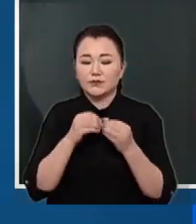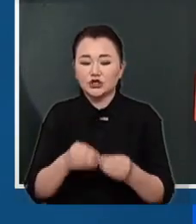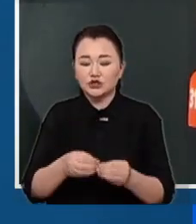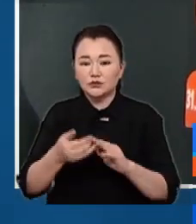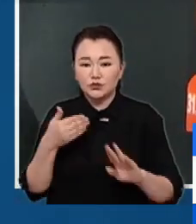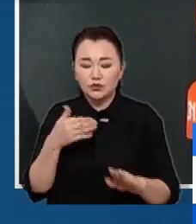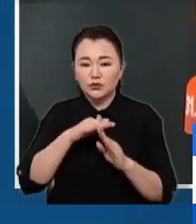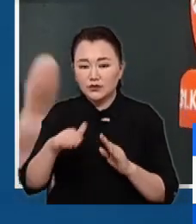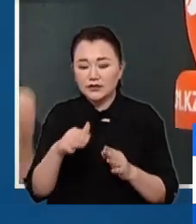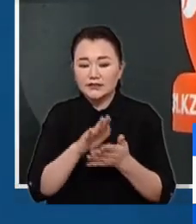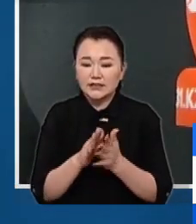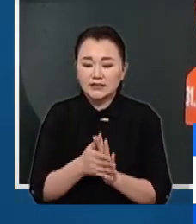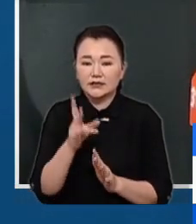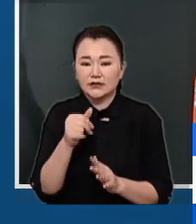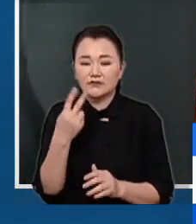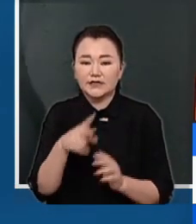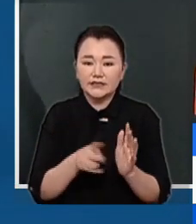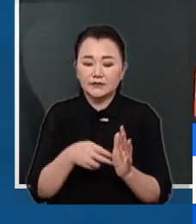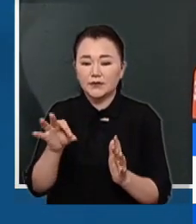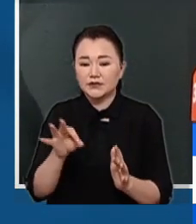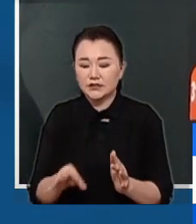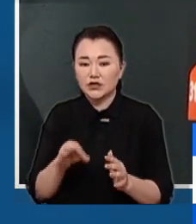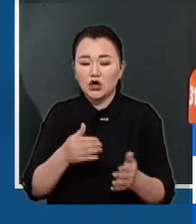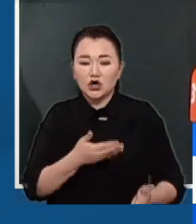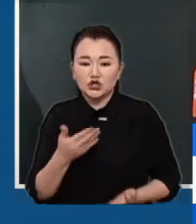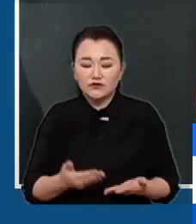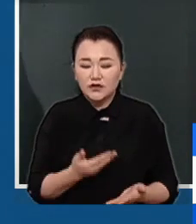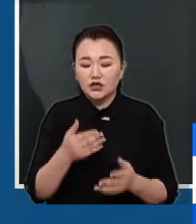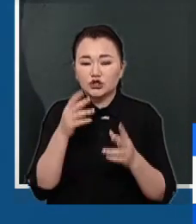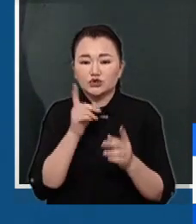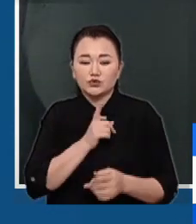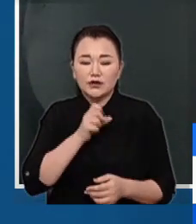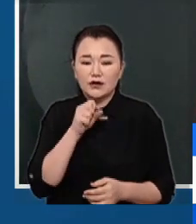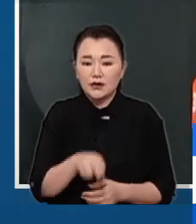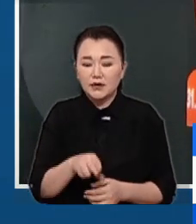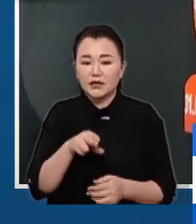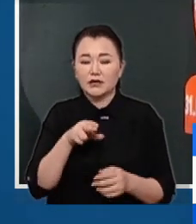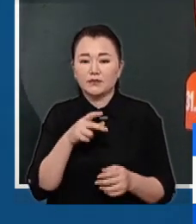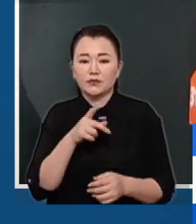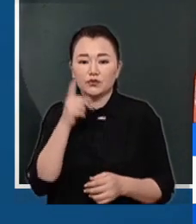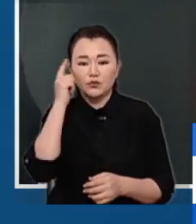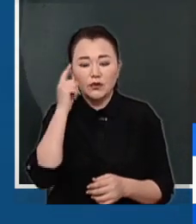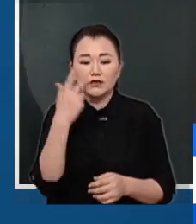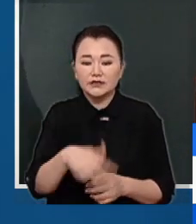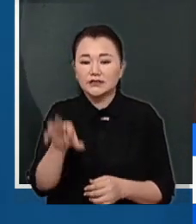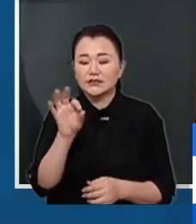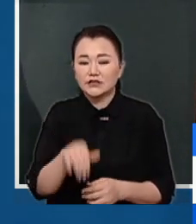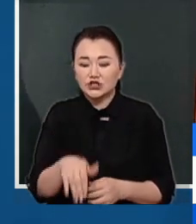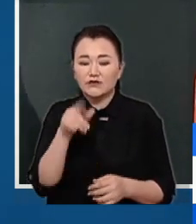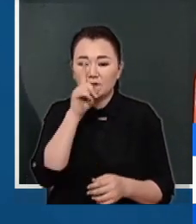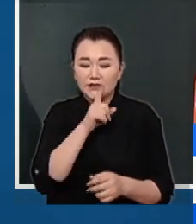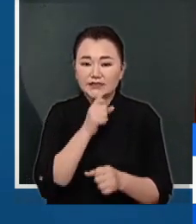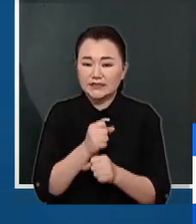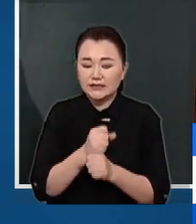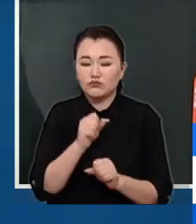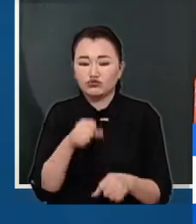а количество сделок просело на 27%. Оживление эксперты ждут в апреле. Полагают, что на уровень 30 тысяч сделок в месяц